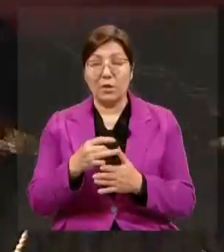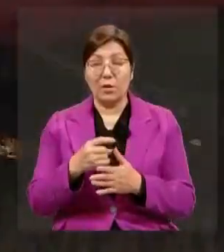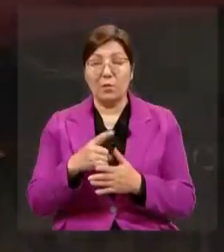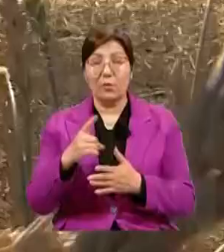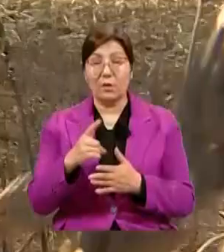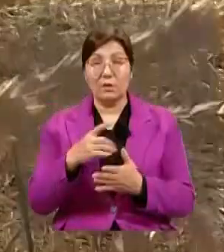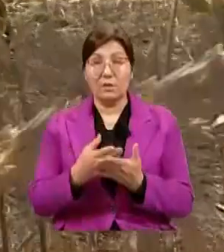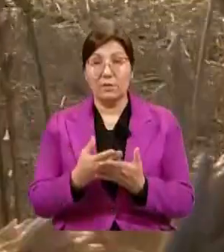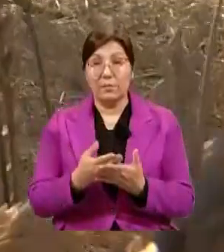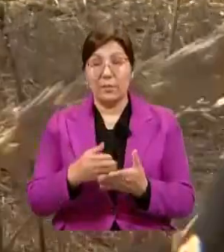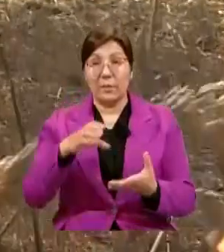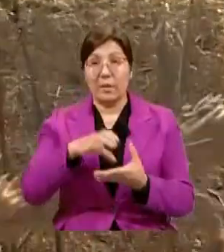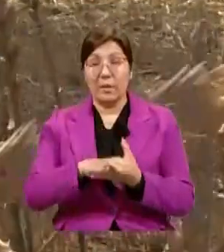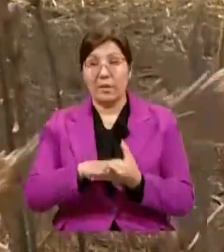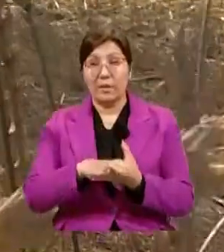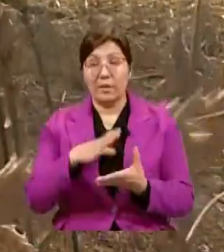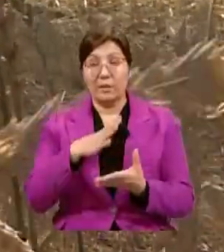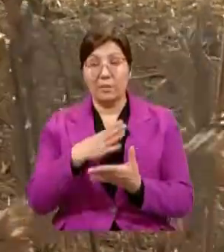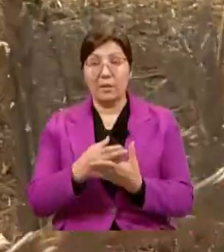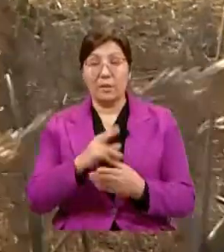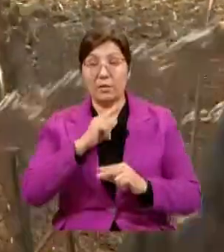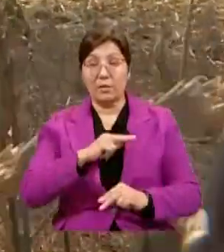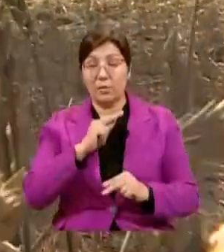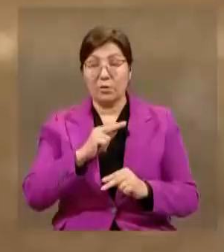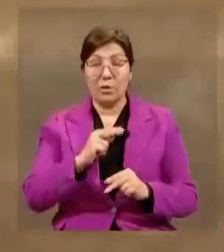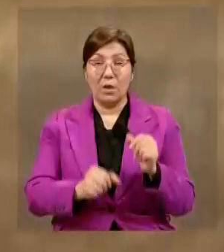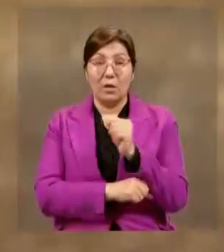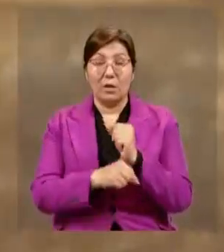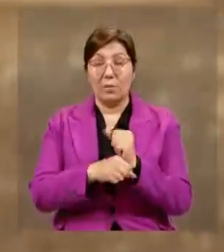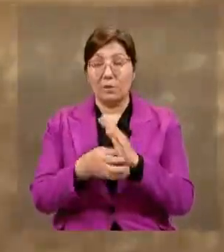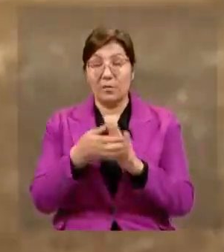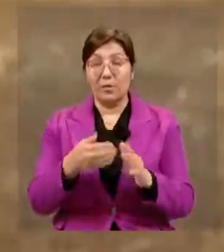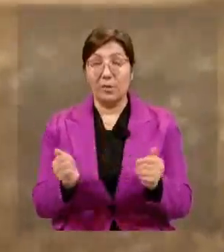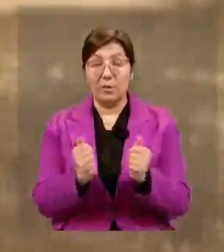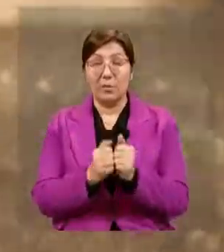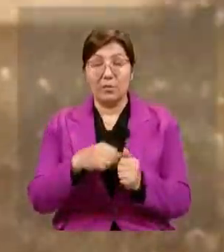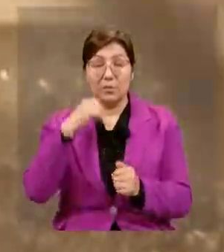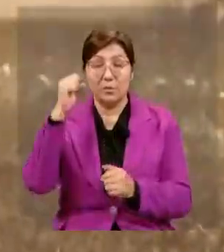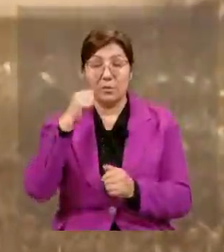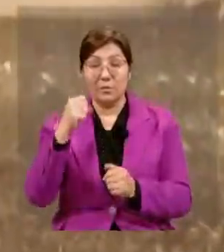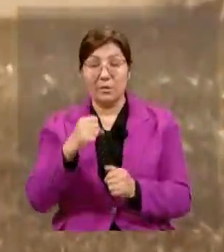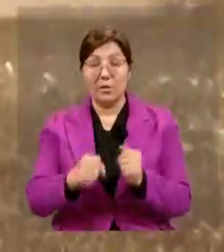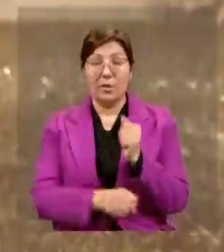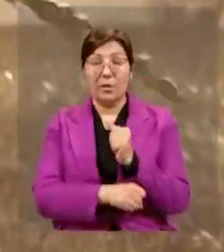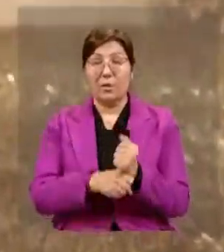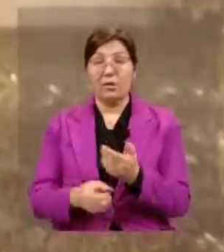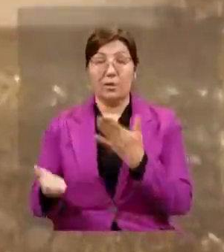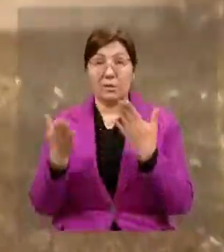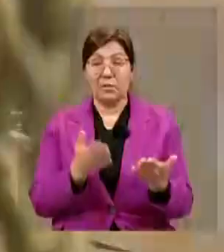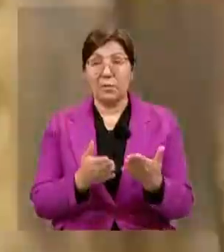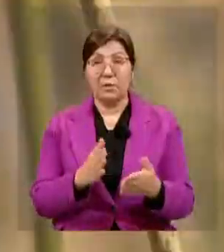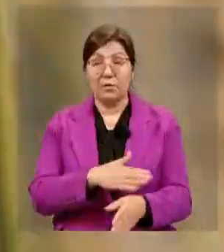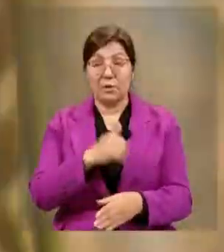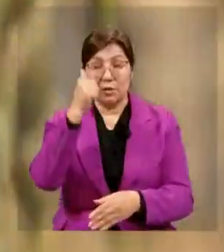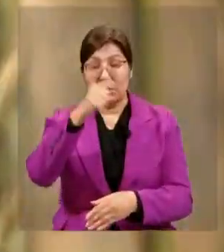жұмысымен танысып қайттық. Шаруа иесінің айтуынша, жұмысшы жетіспеушілігі бар, сондықтан көрші Өзбекстан мемлекетінен жұмысшылар алдырған. Дегенмен, ұзақ